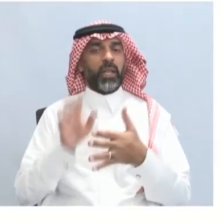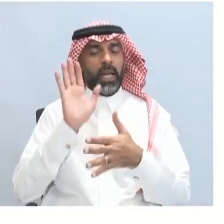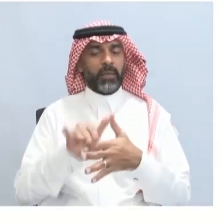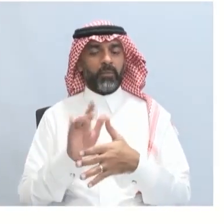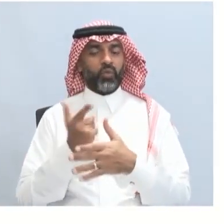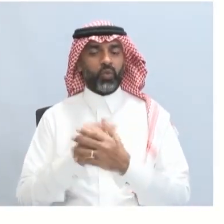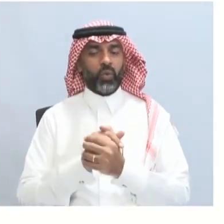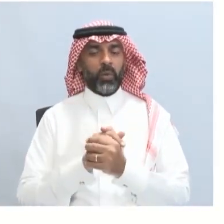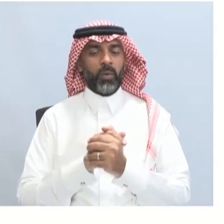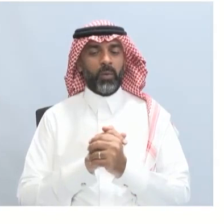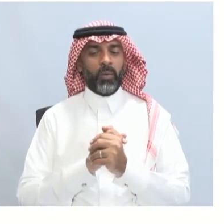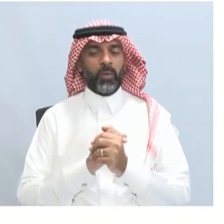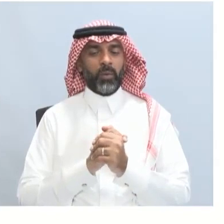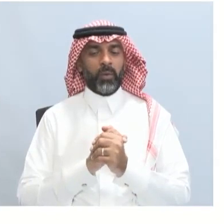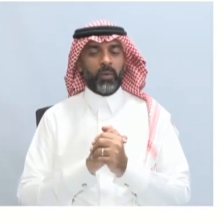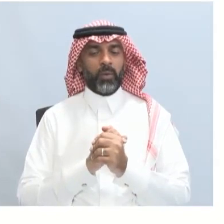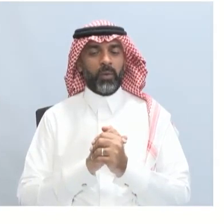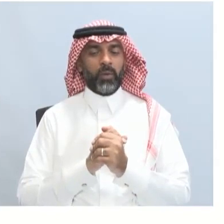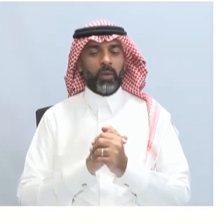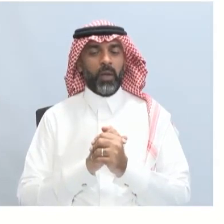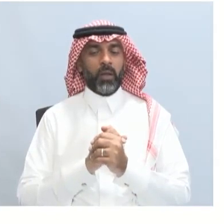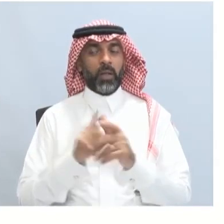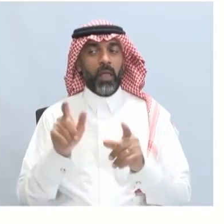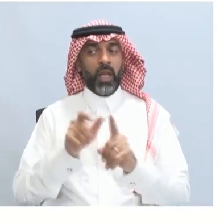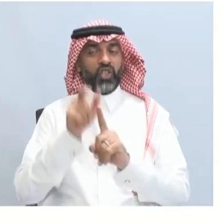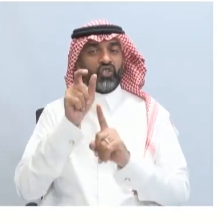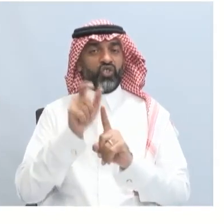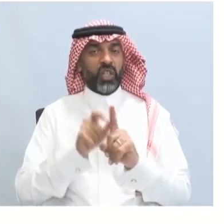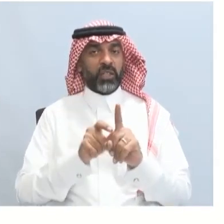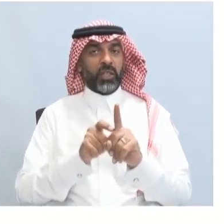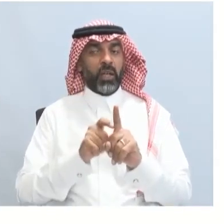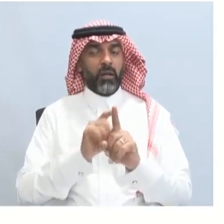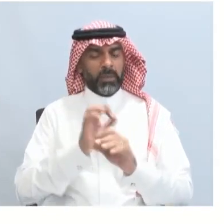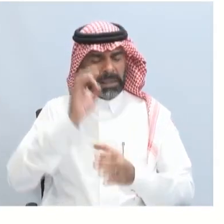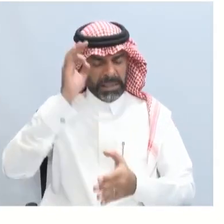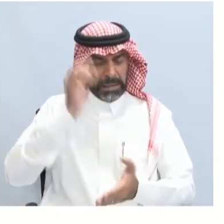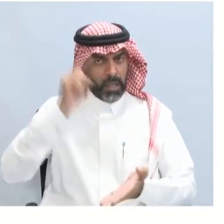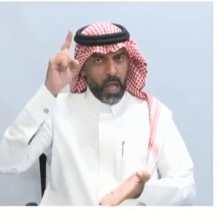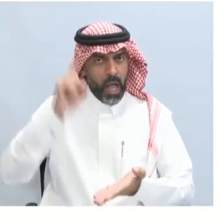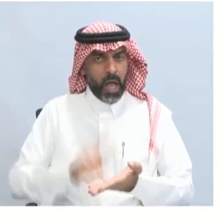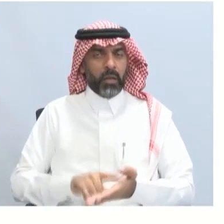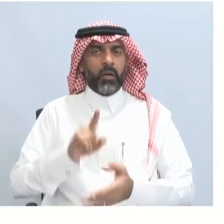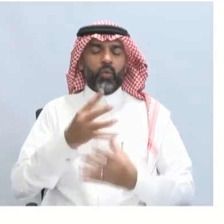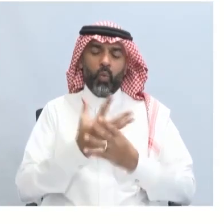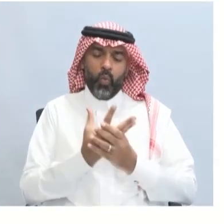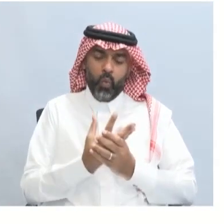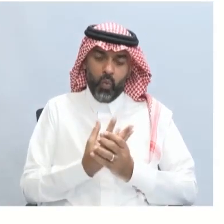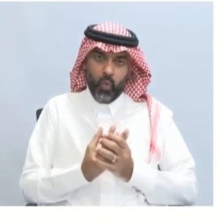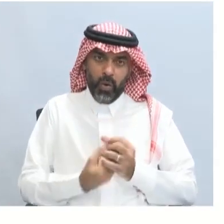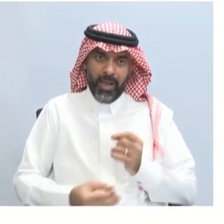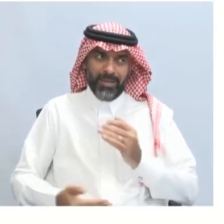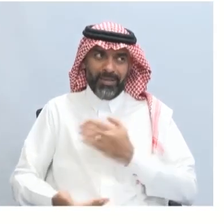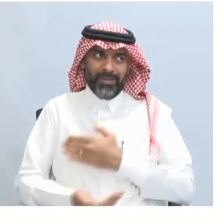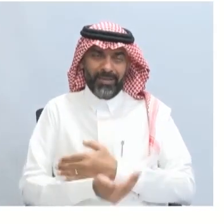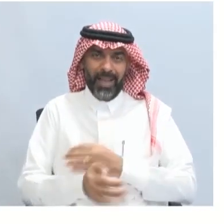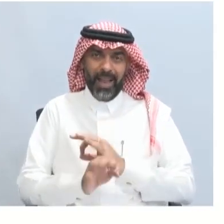نقول هذه الشخصيه لا تتاكد الا بتمام الولاده مع الحياه لابد ان تتاكد مع تمام